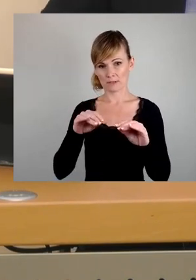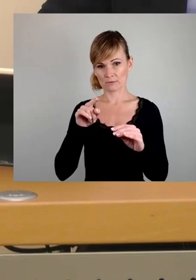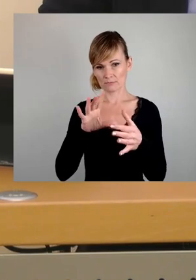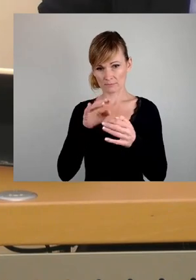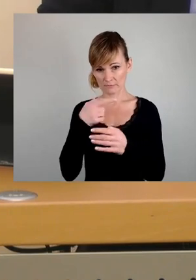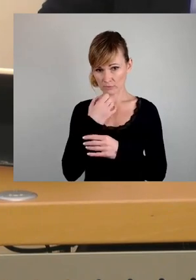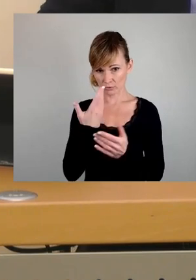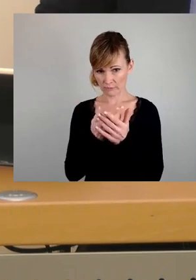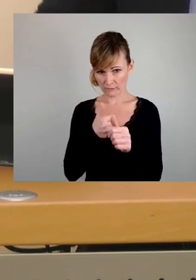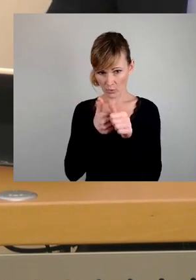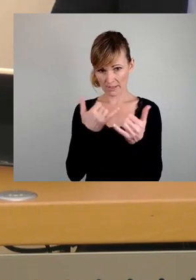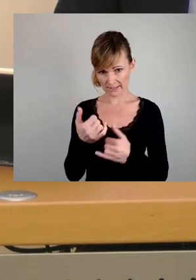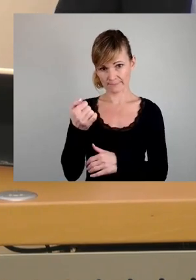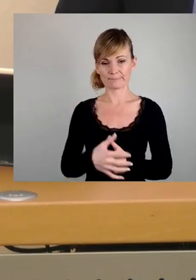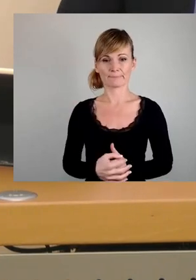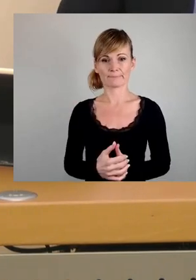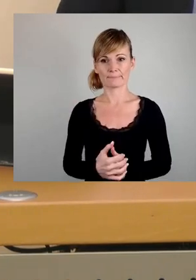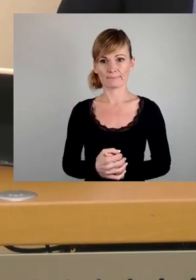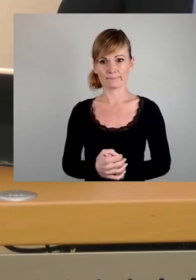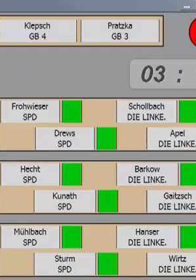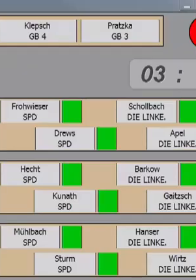den bitte ich jetzt um Stimmzeichen.